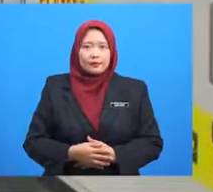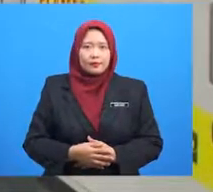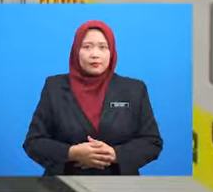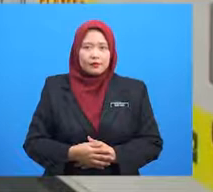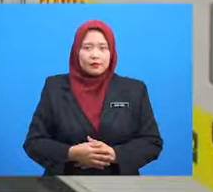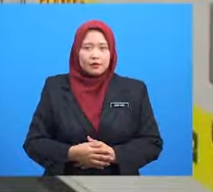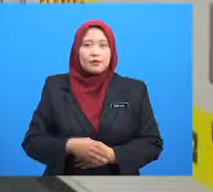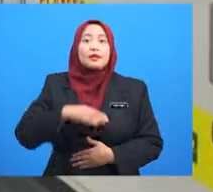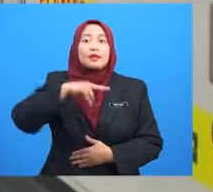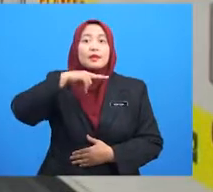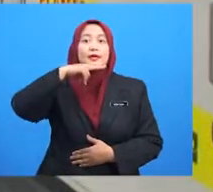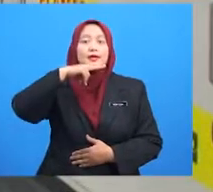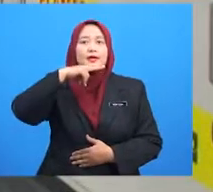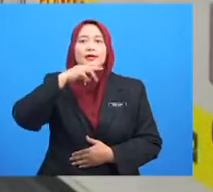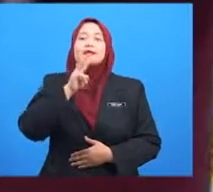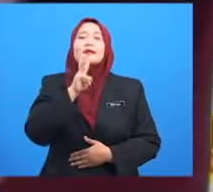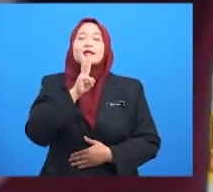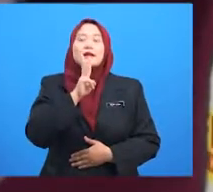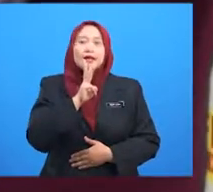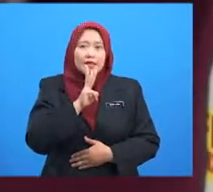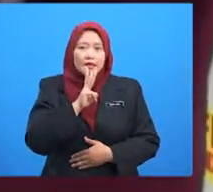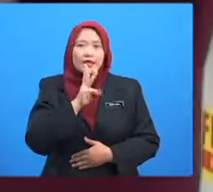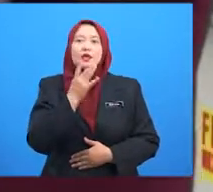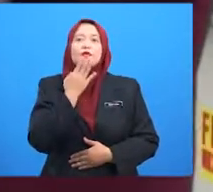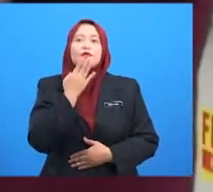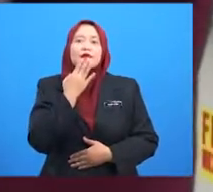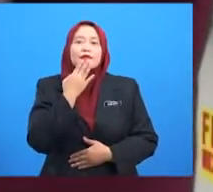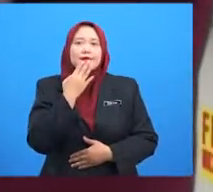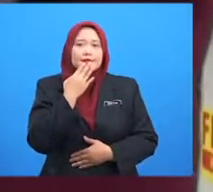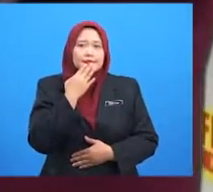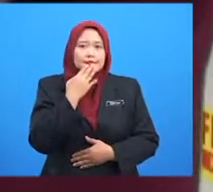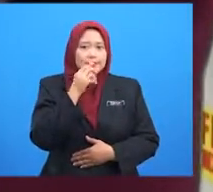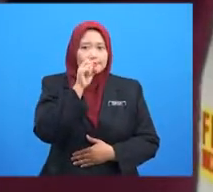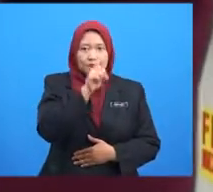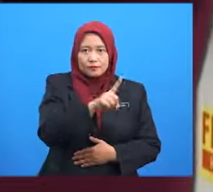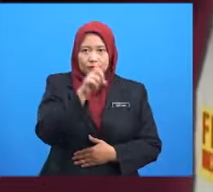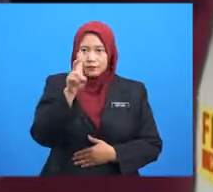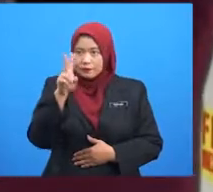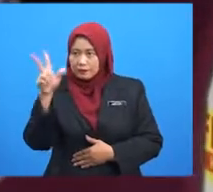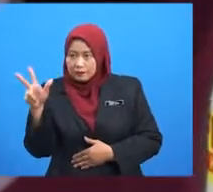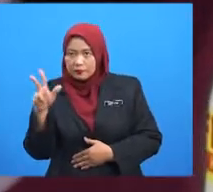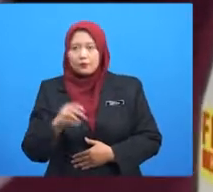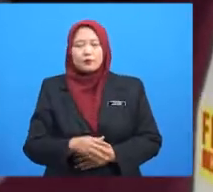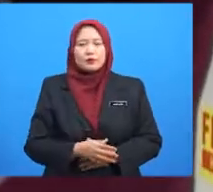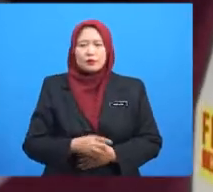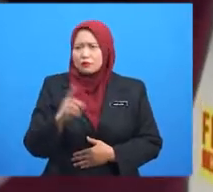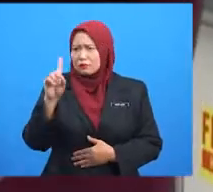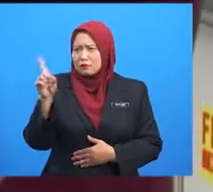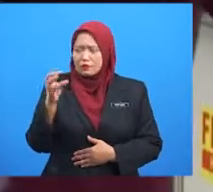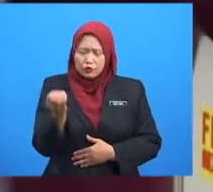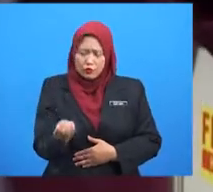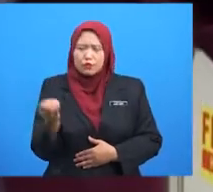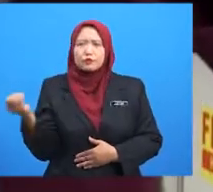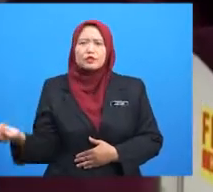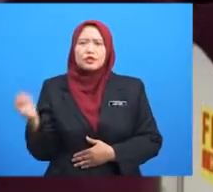had air berwarna yang diserap oleh ketiga-tiga objek. Kita dapat lihat objek yang paling